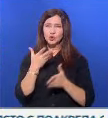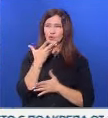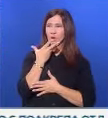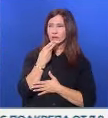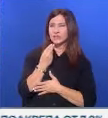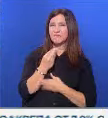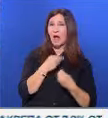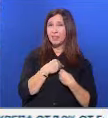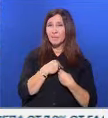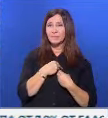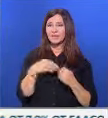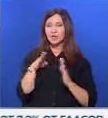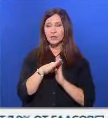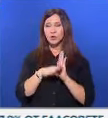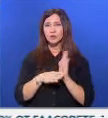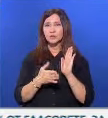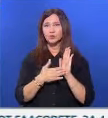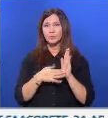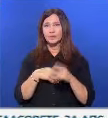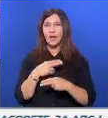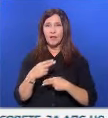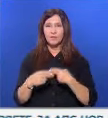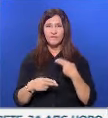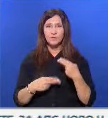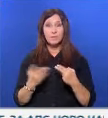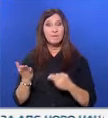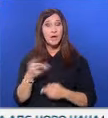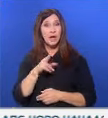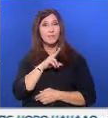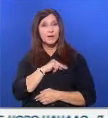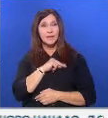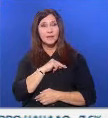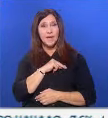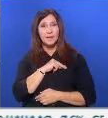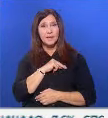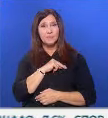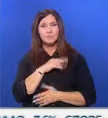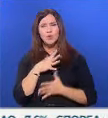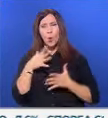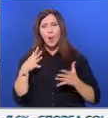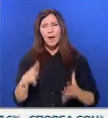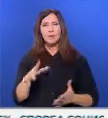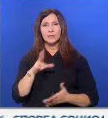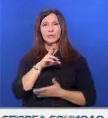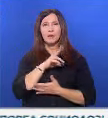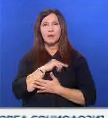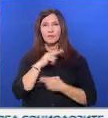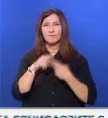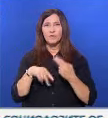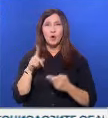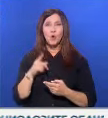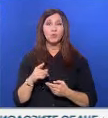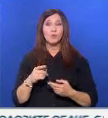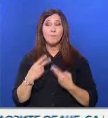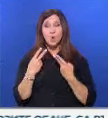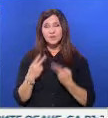красива адаптация. В категорията за документални филми бяха наградени с голямата награда филмът, който е